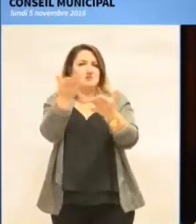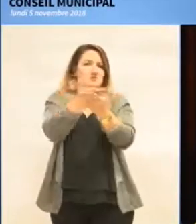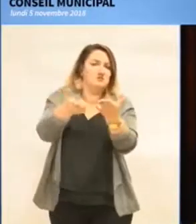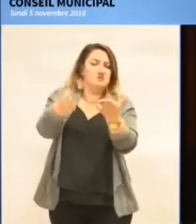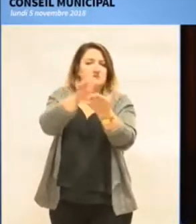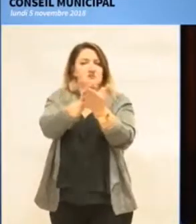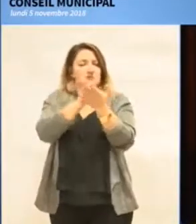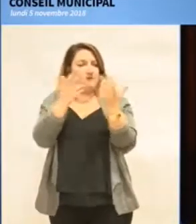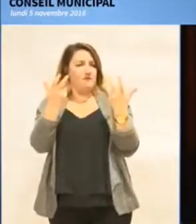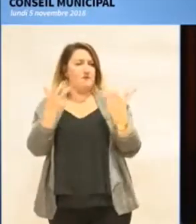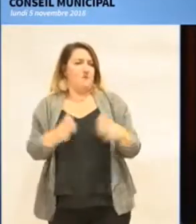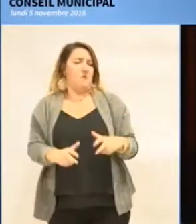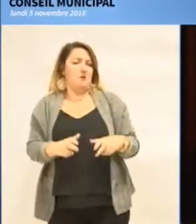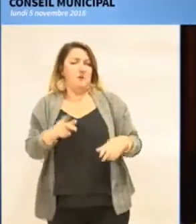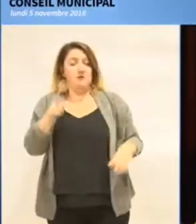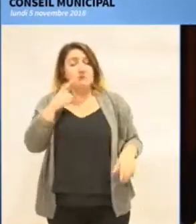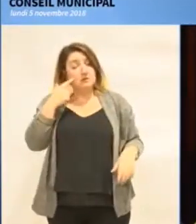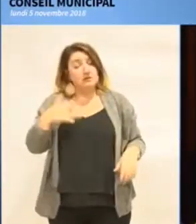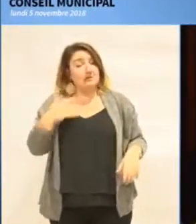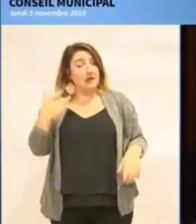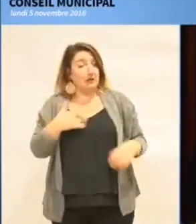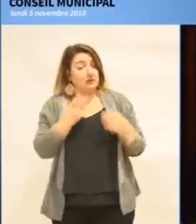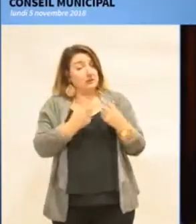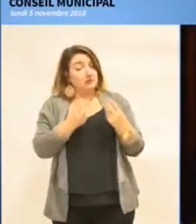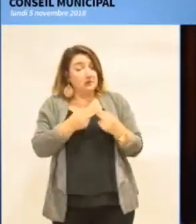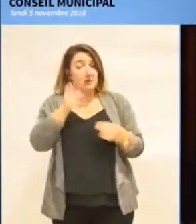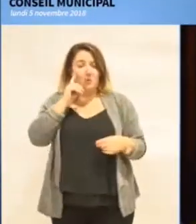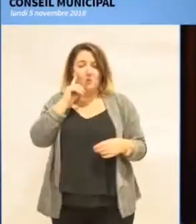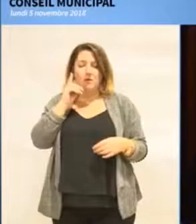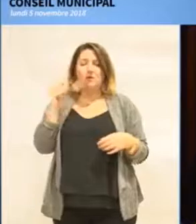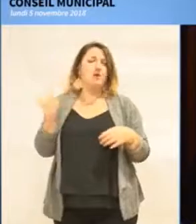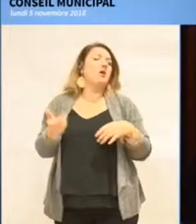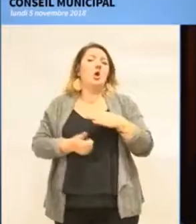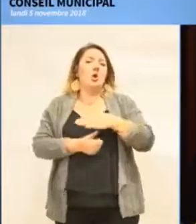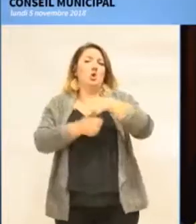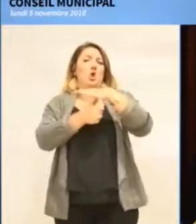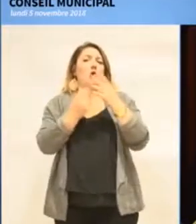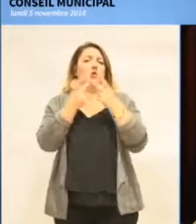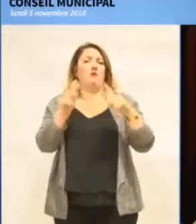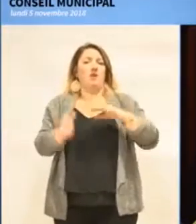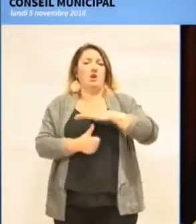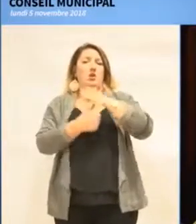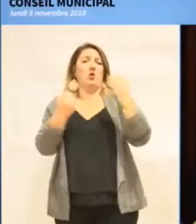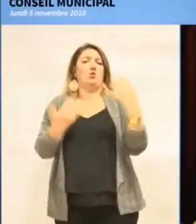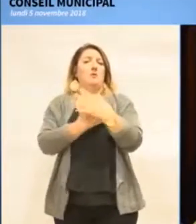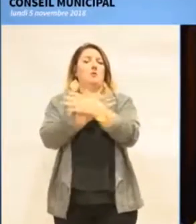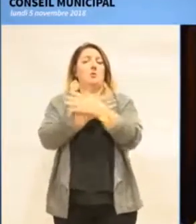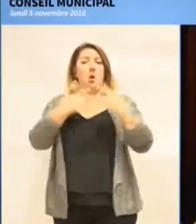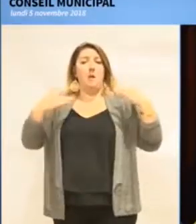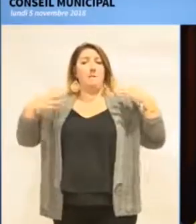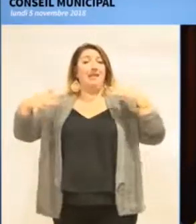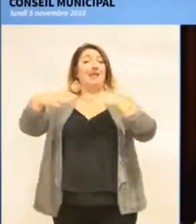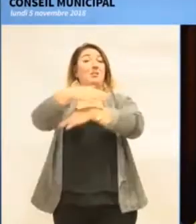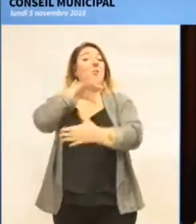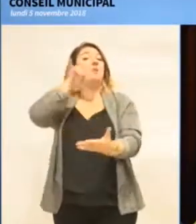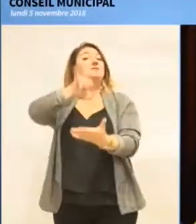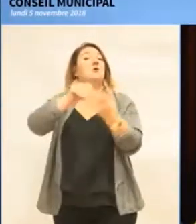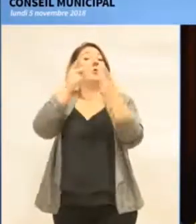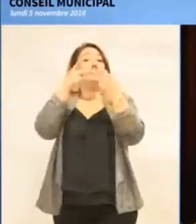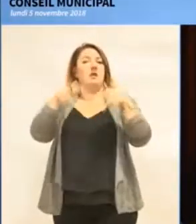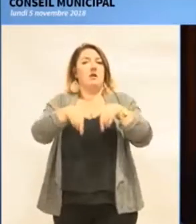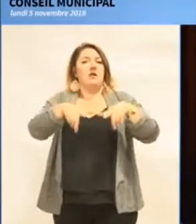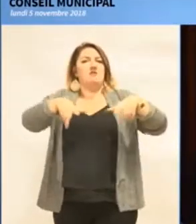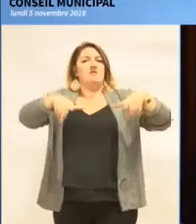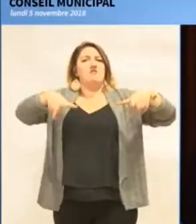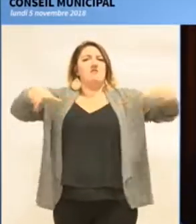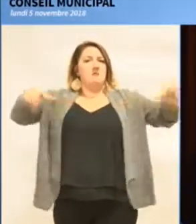au moment où, avec le développement de cœur de ville, cœur de métropole, la surface piétonnière du centre-ville s'étend fortement et